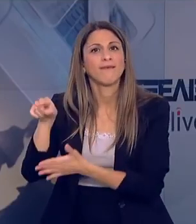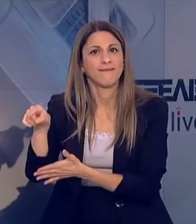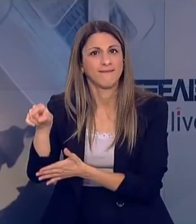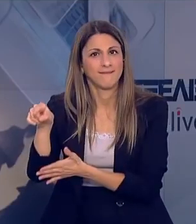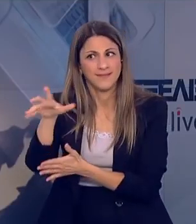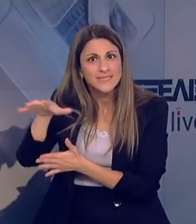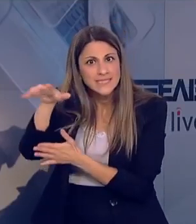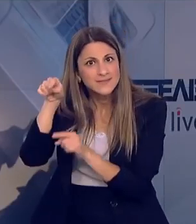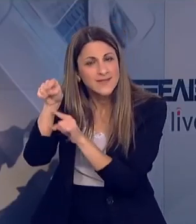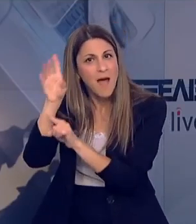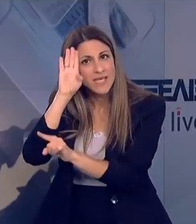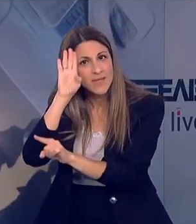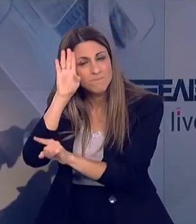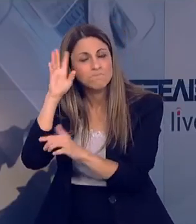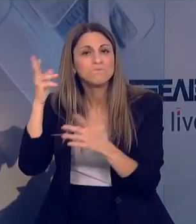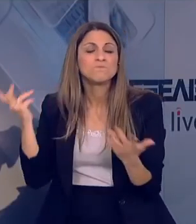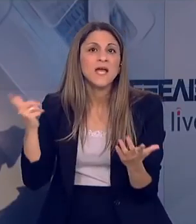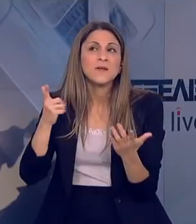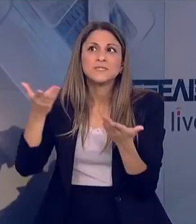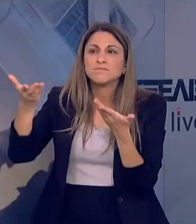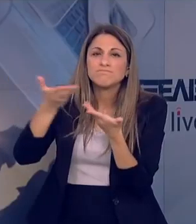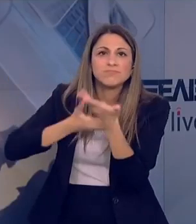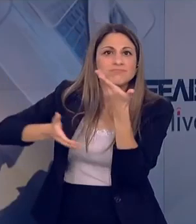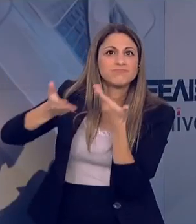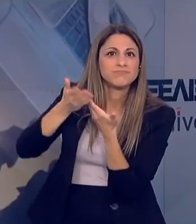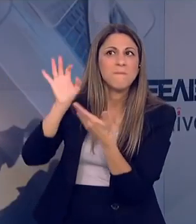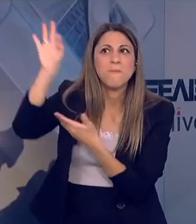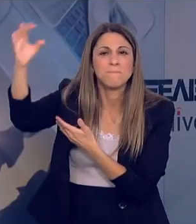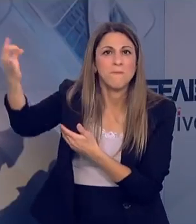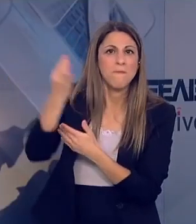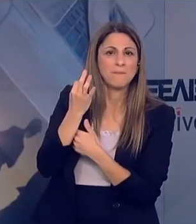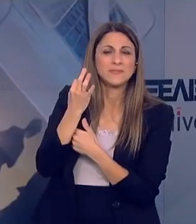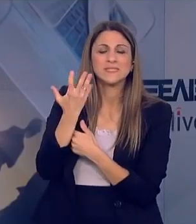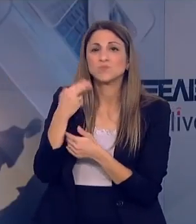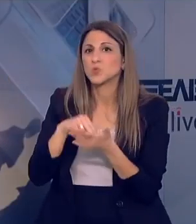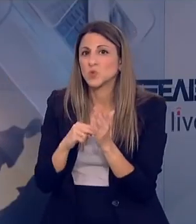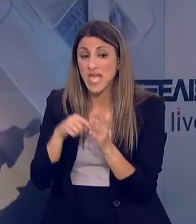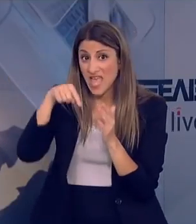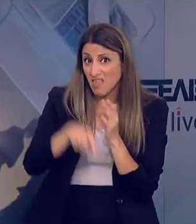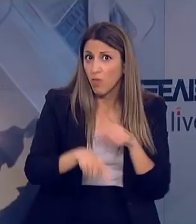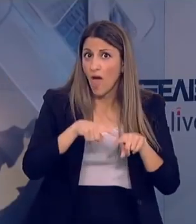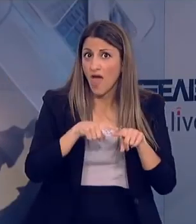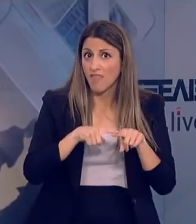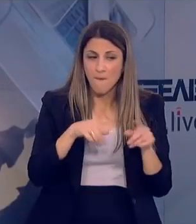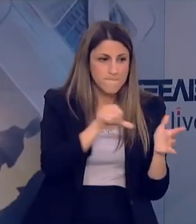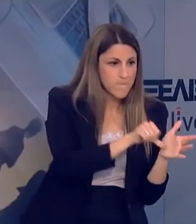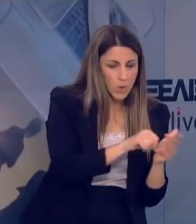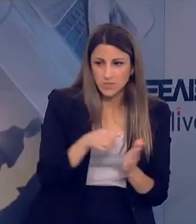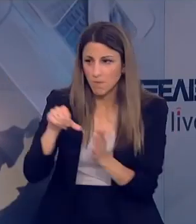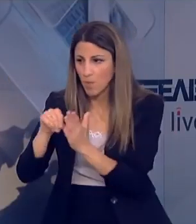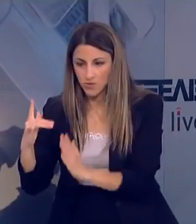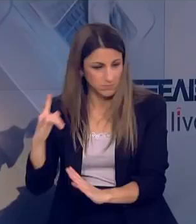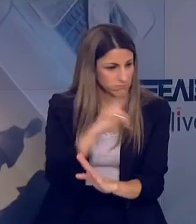δεν ήρθε απ' έξω. Άρα χρειάζεται προσοχή. Ακόμα και διαδικασίες εσωτερικού τουρισμού μπορεί να υποβάλλονται σε κάποιες απαγορεύσεις, όχι